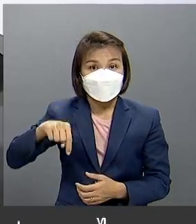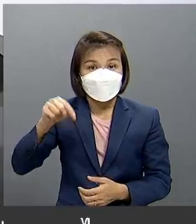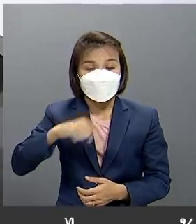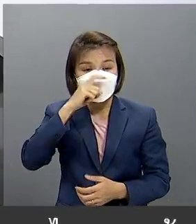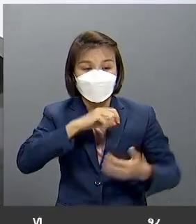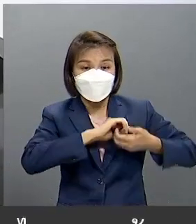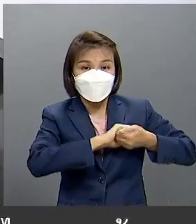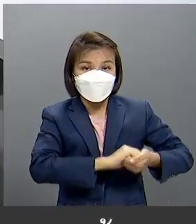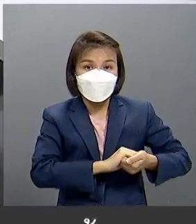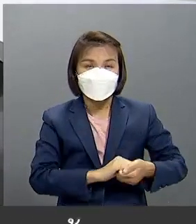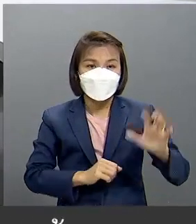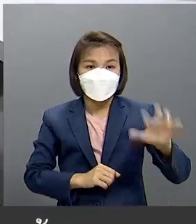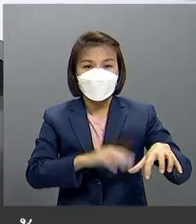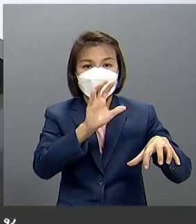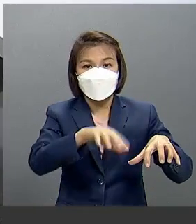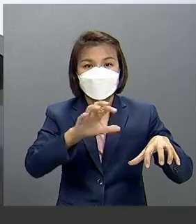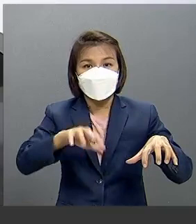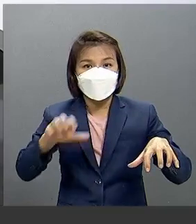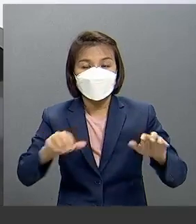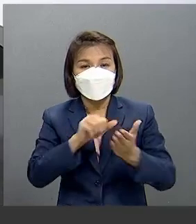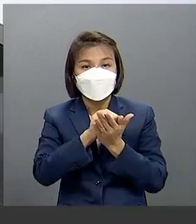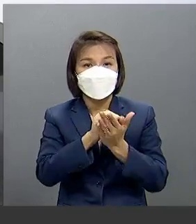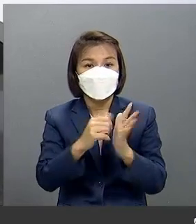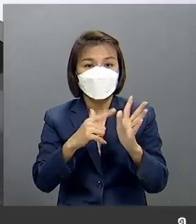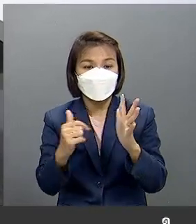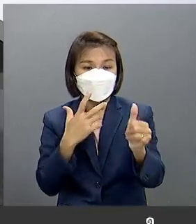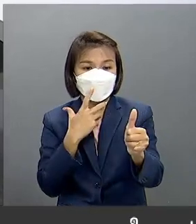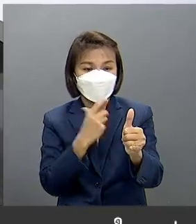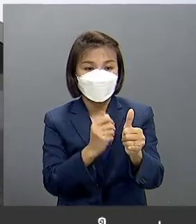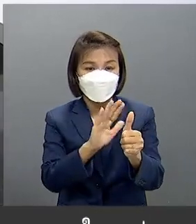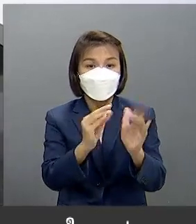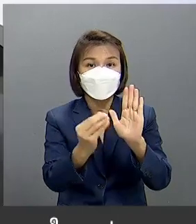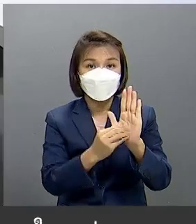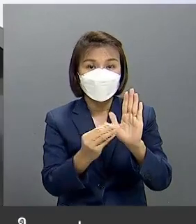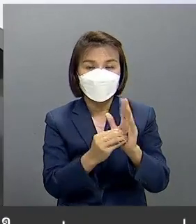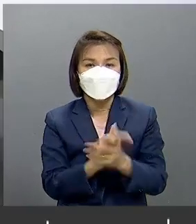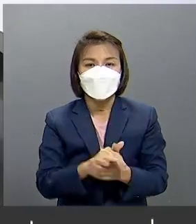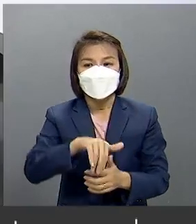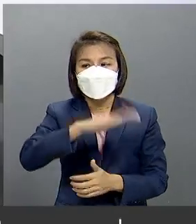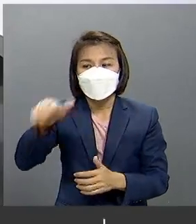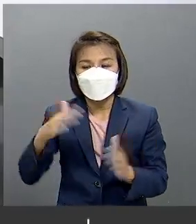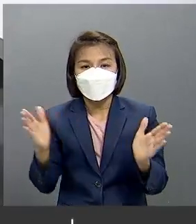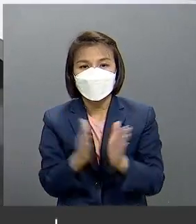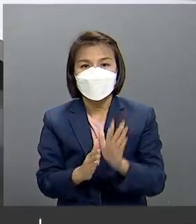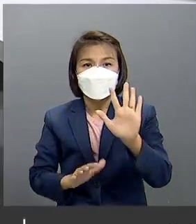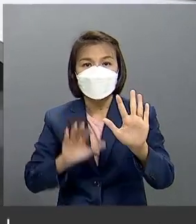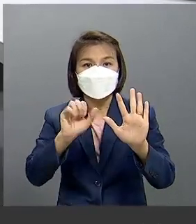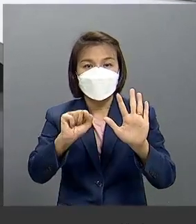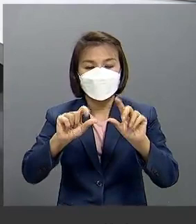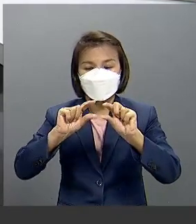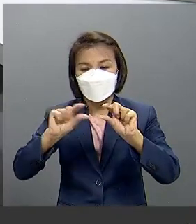ดในหน่วยฉีดบริการของกรุงเทพมหานครนี่แหละค่ะตั้งเป้าไว้ที่ 500,000 โดสค่ะและนี่คือบรรยากาศล่าสุดที่หน่วย